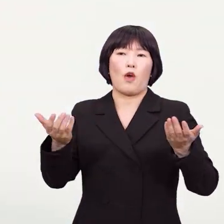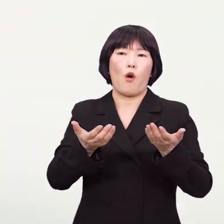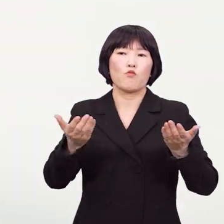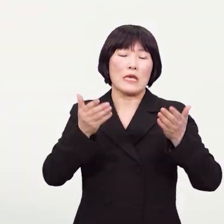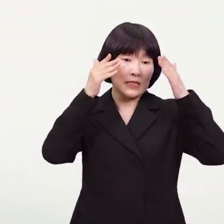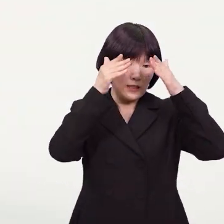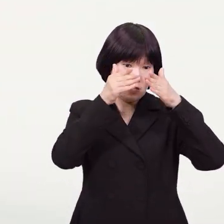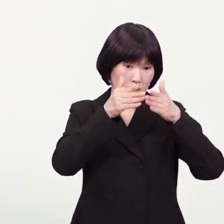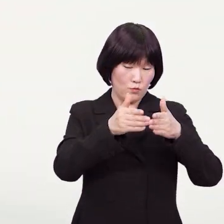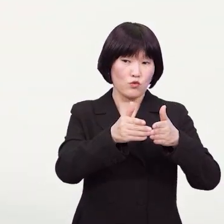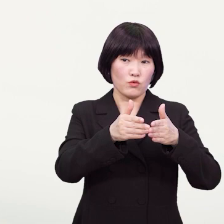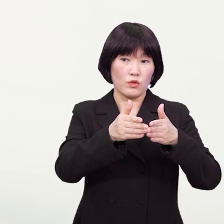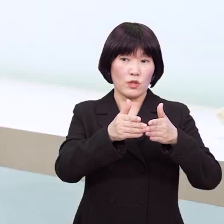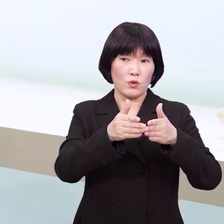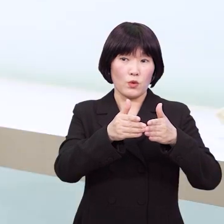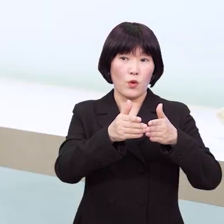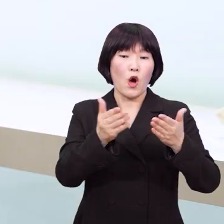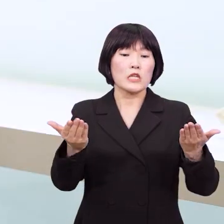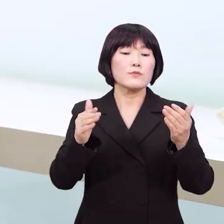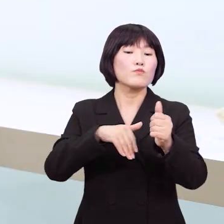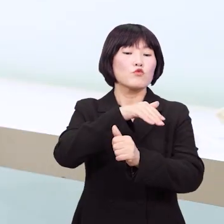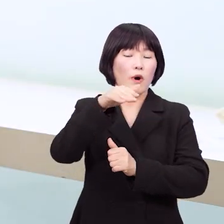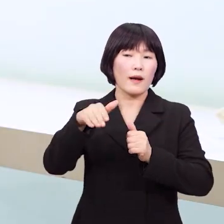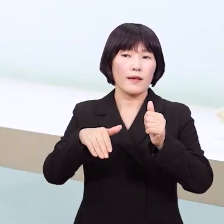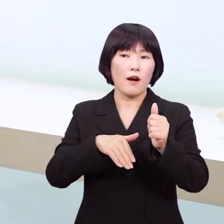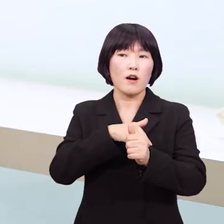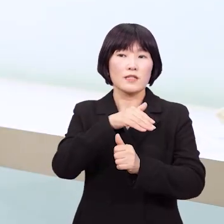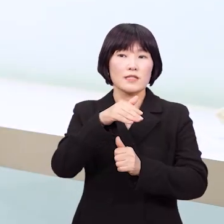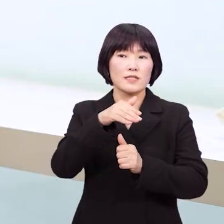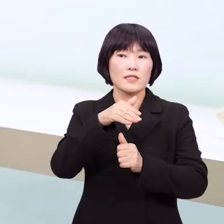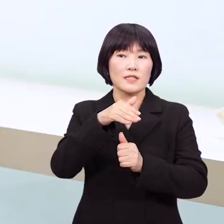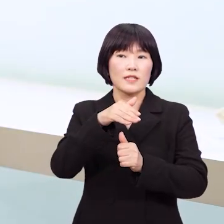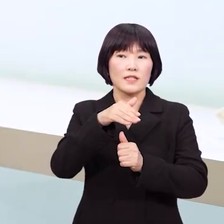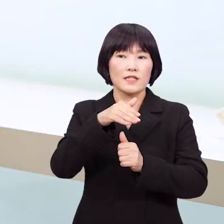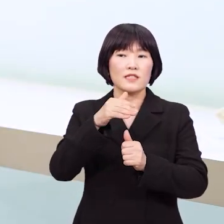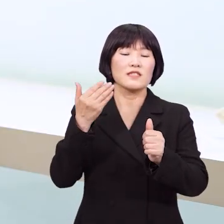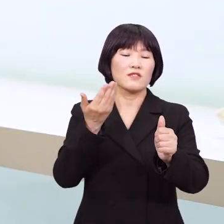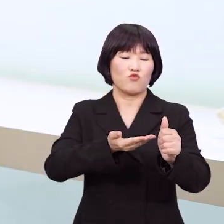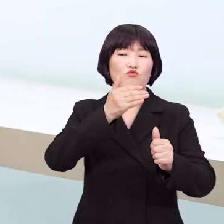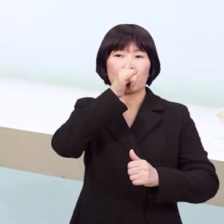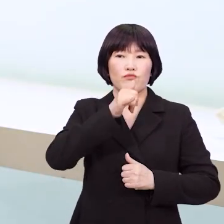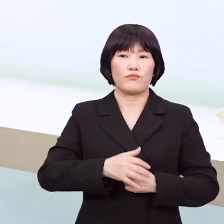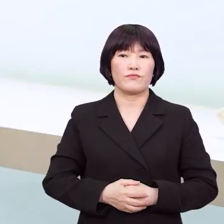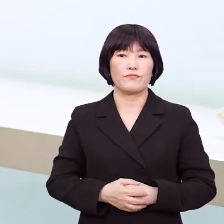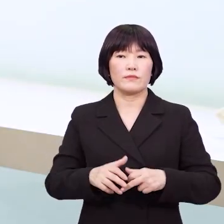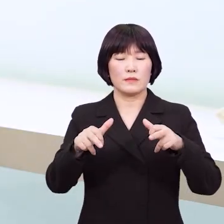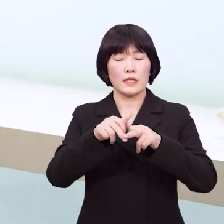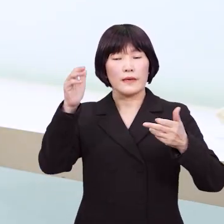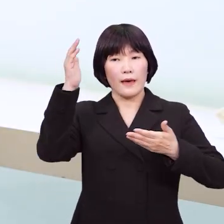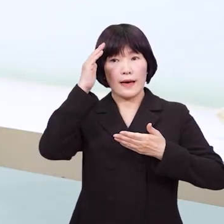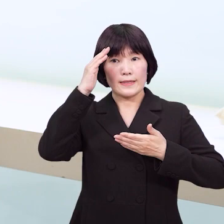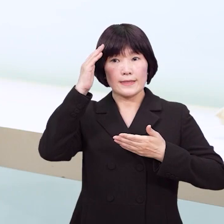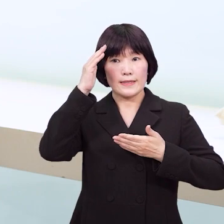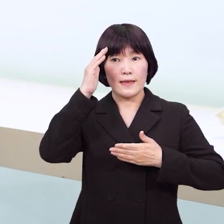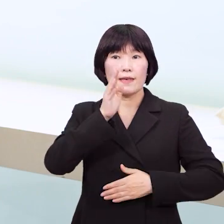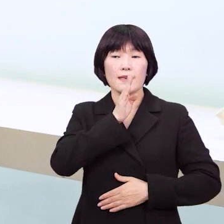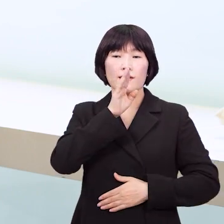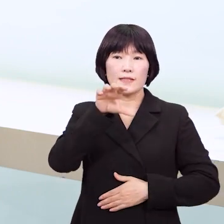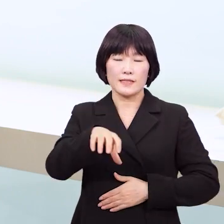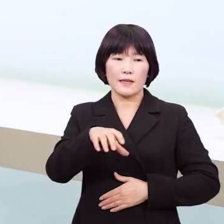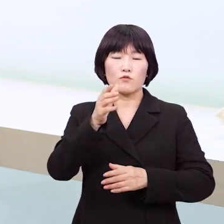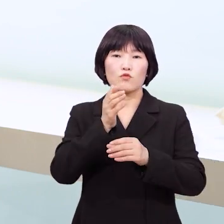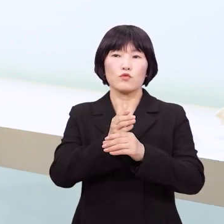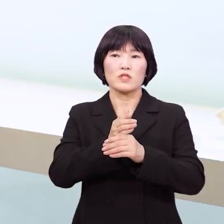근무 환경을 조성을 해드리고 있고요. 장애 학생 현장 중심 맞춤형 일자리 사업에 참여하며